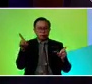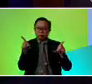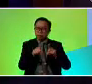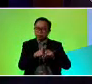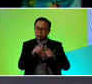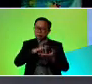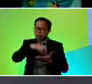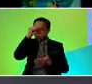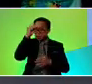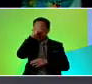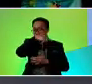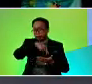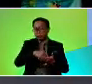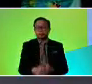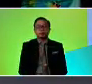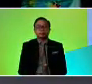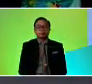tetapi untuk